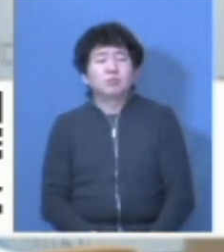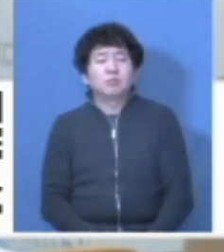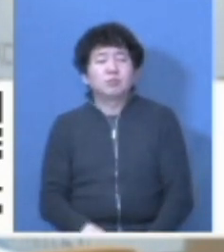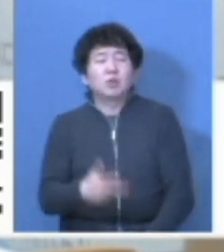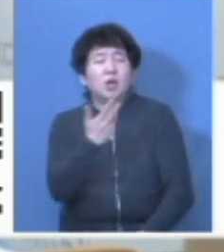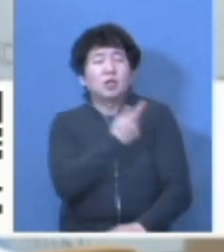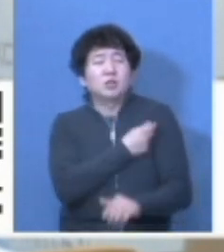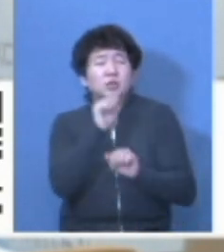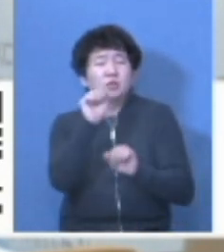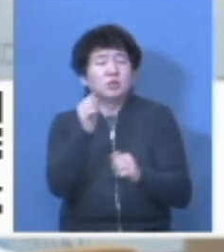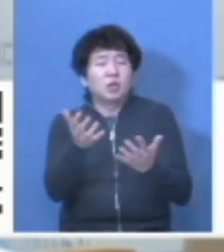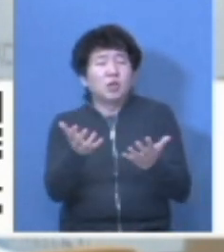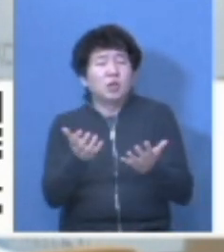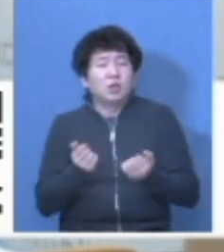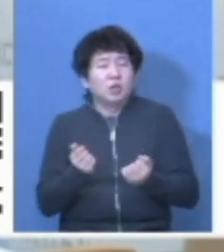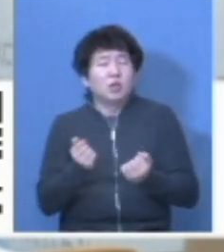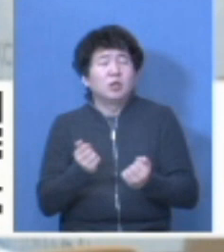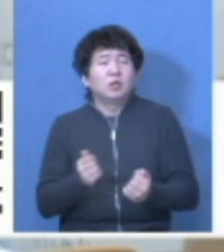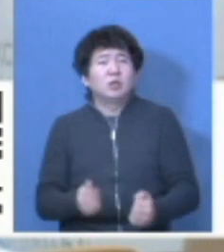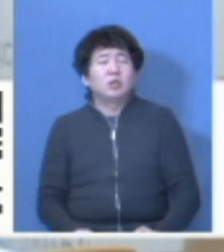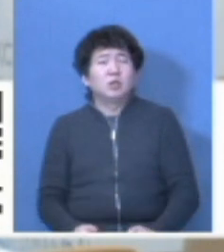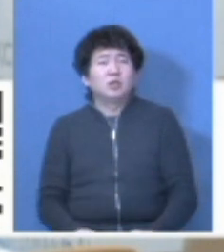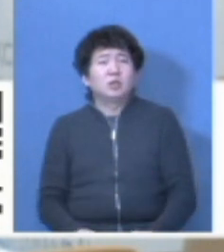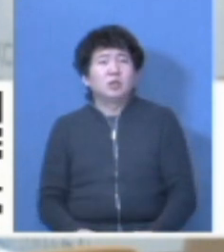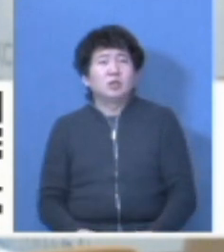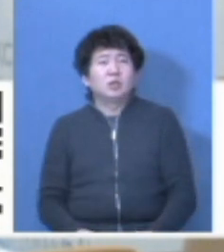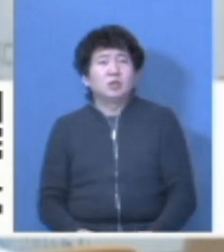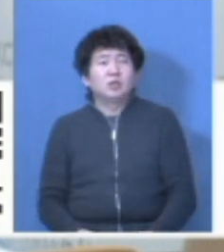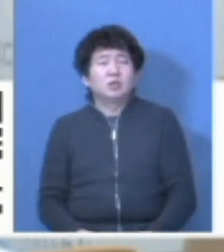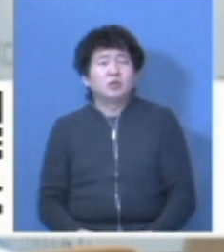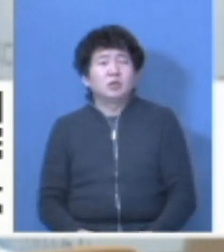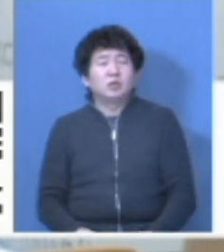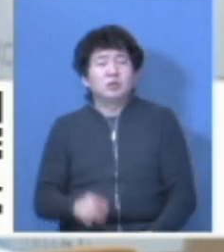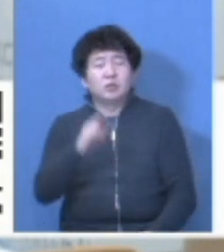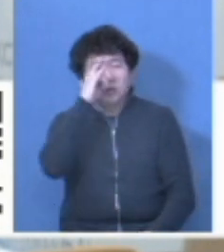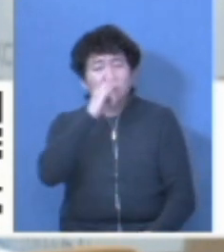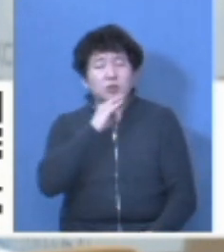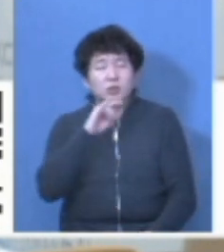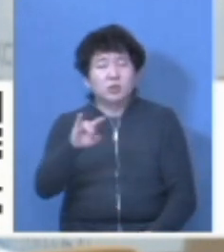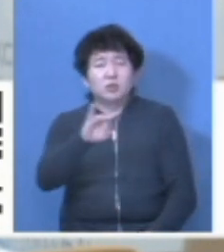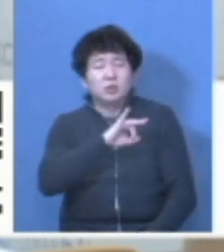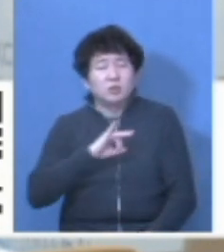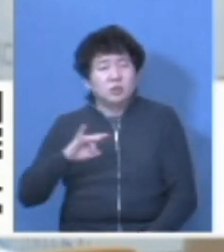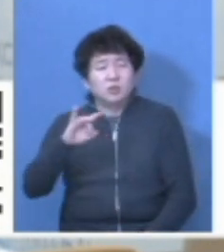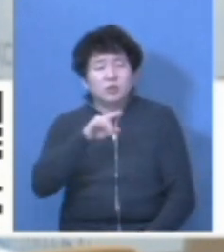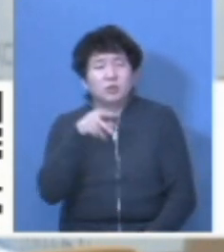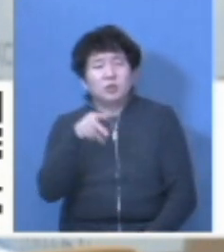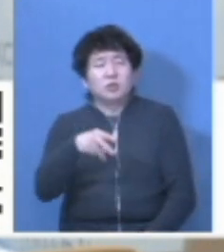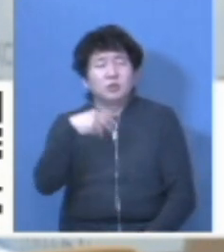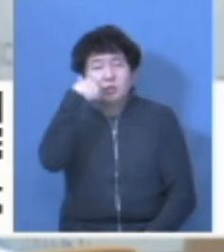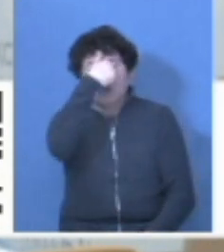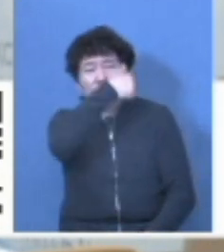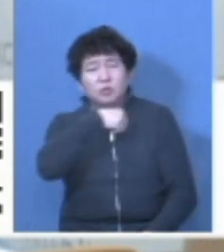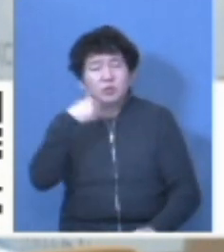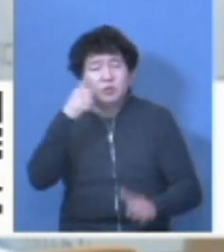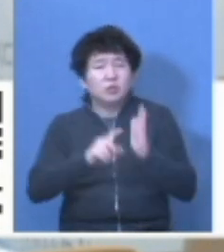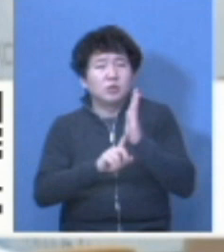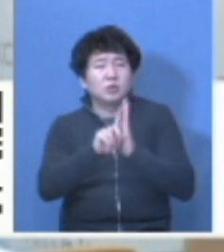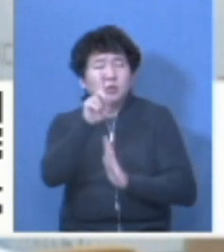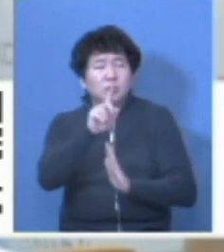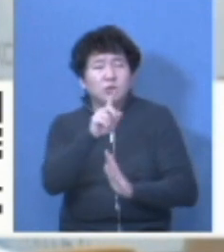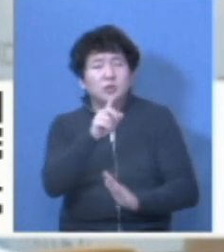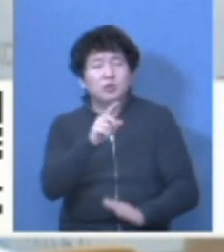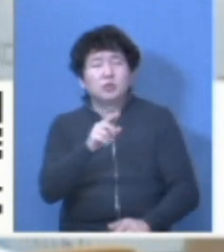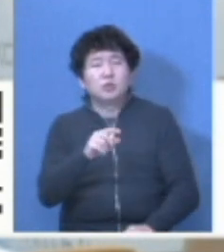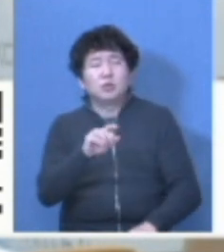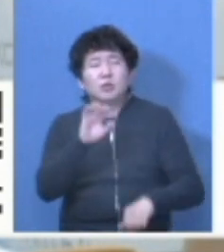балалар арасында аурушандық тіркелмейді. Негізі Қазақстан Республикасында 2000 жылдан бастап вирус гепатит